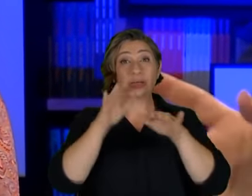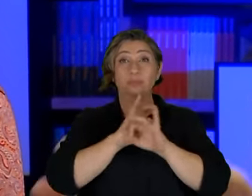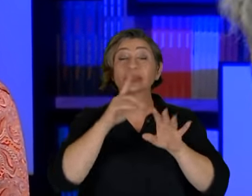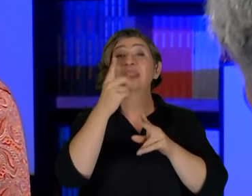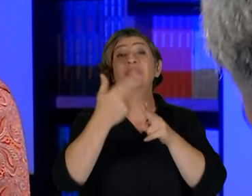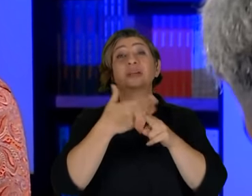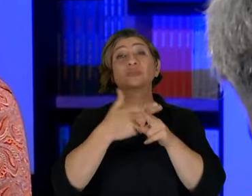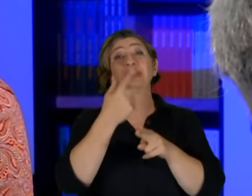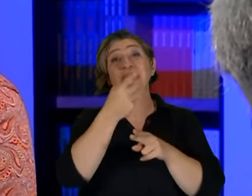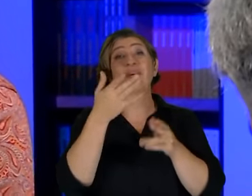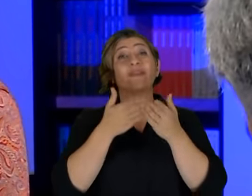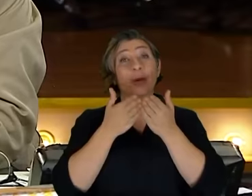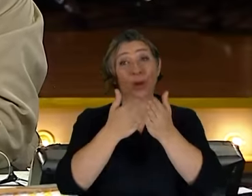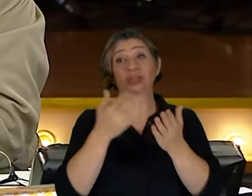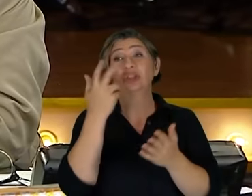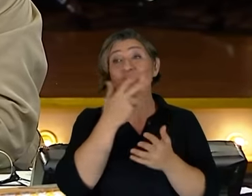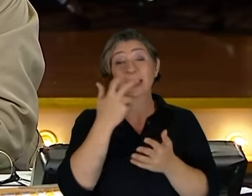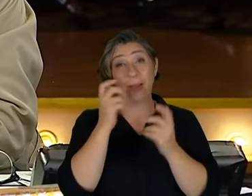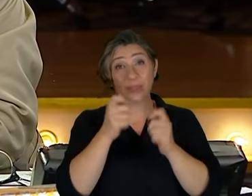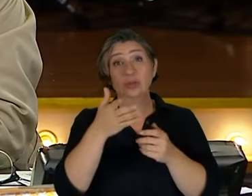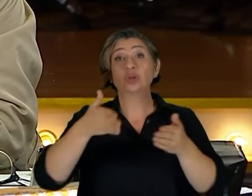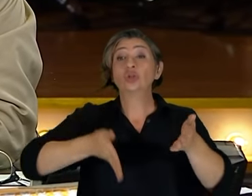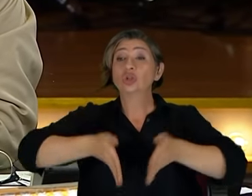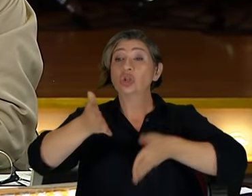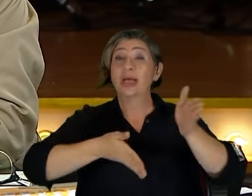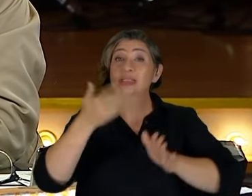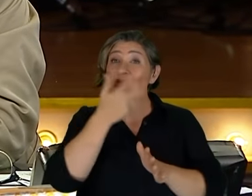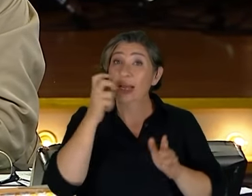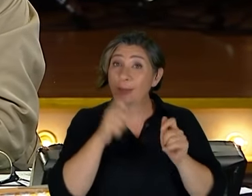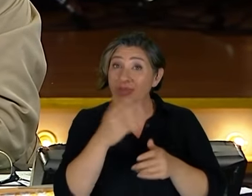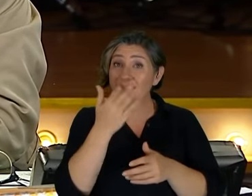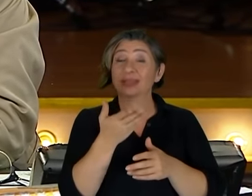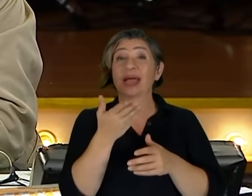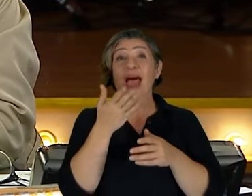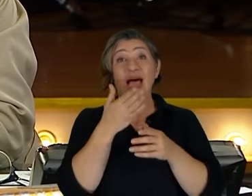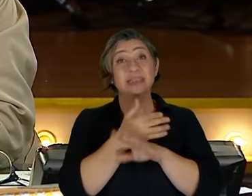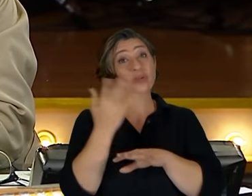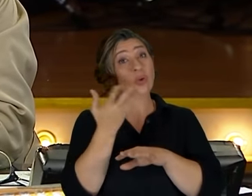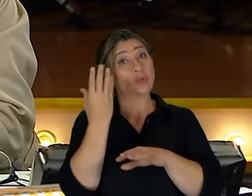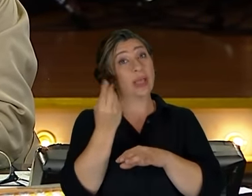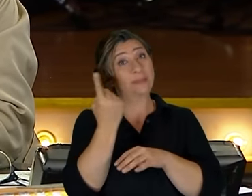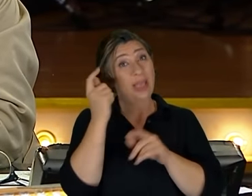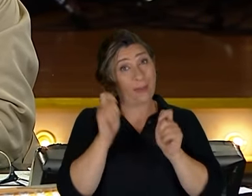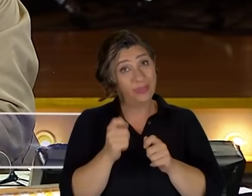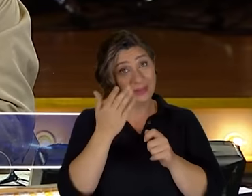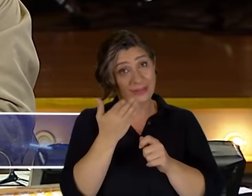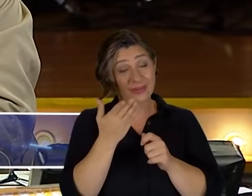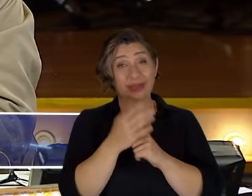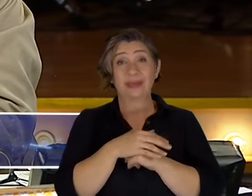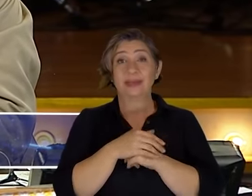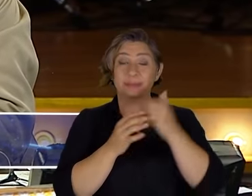konuda çünkü sen vapurlarda da şarkı söyledin. Vapurda da söyledim, evet. Sokakta da şarkı söyledin. Aslında çok güzel bir şey yaptın.